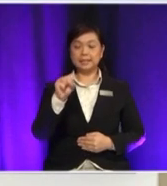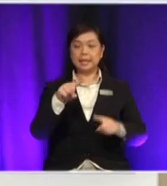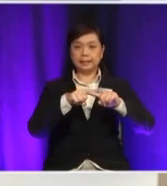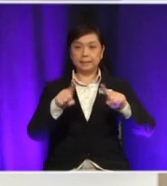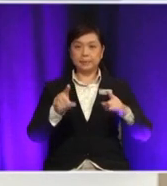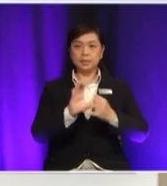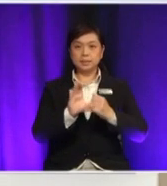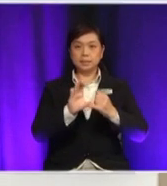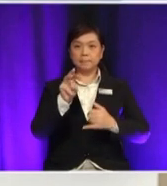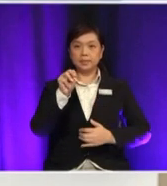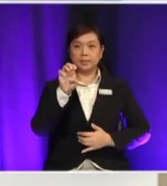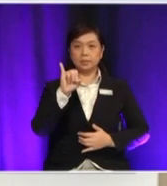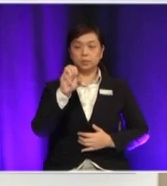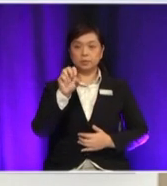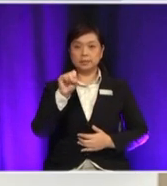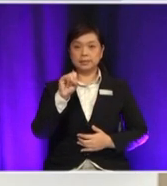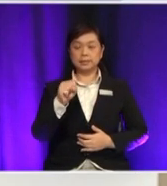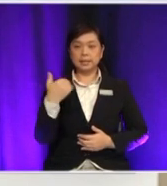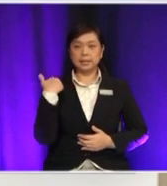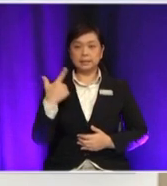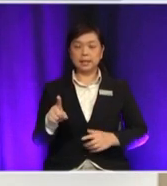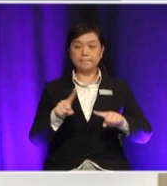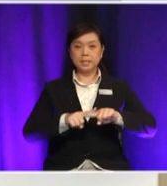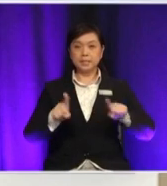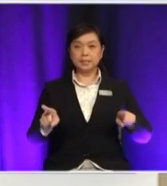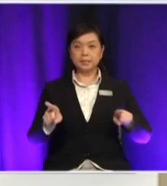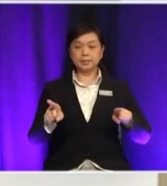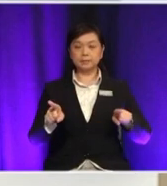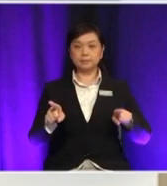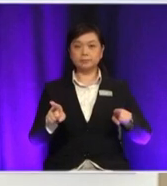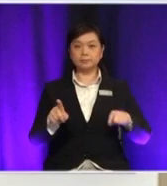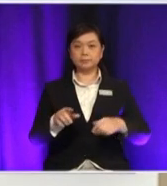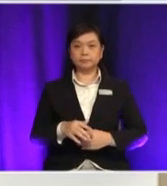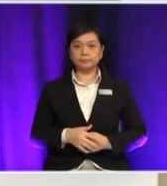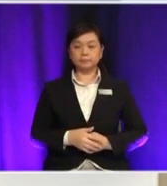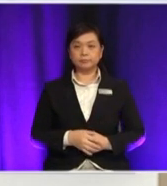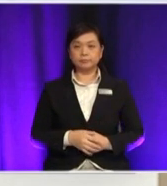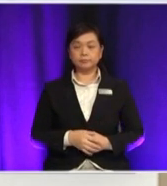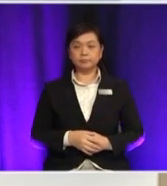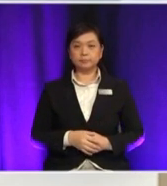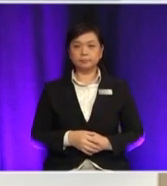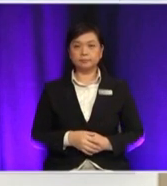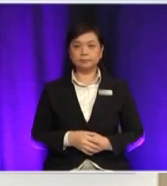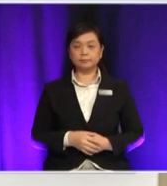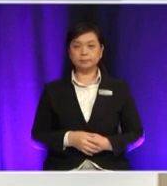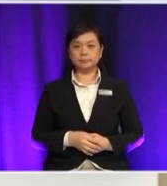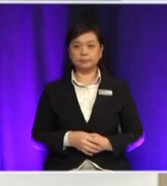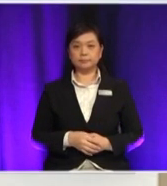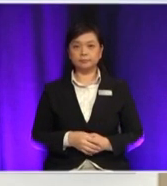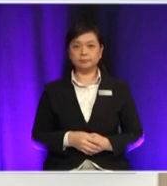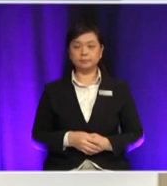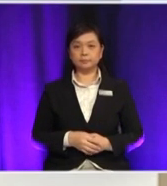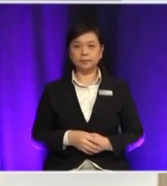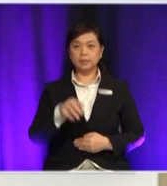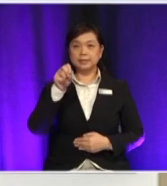menjadi haploid Kris oke oke satu jawaban Kris Betul kan Oke so yang ini said